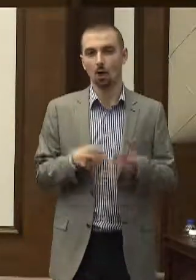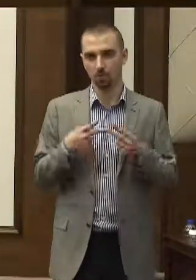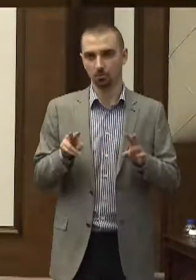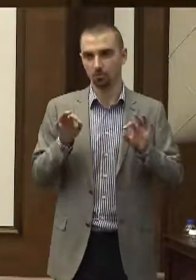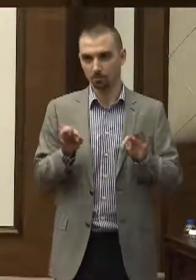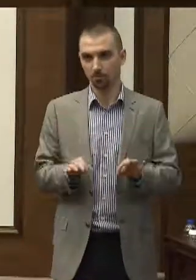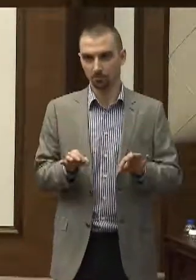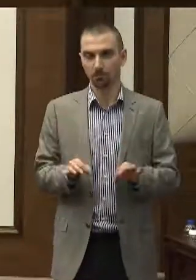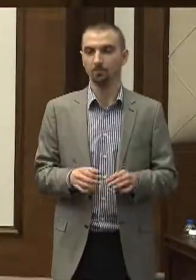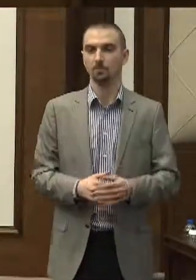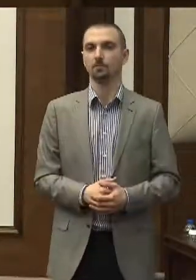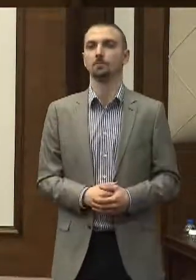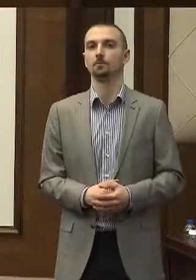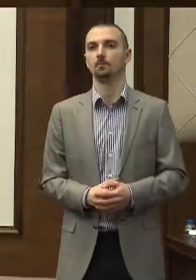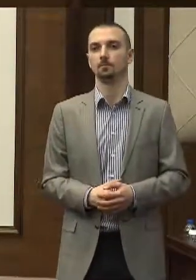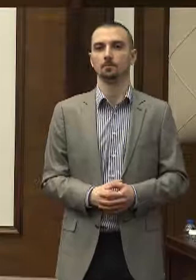açıyorum.